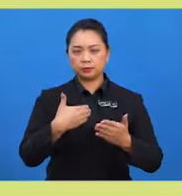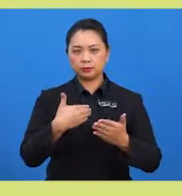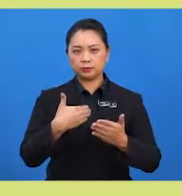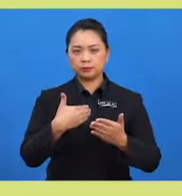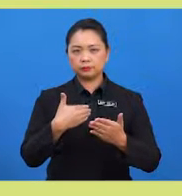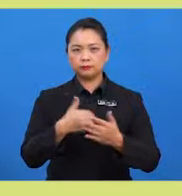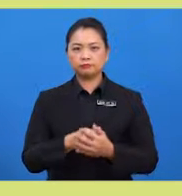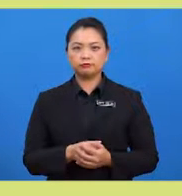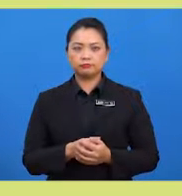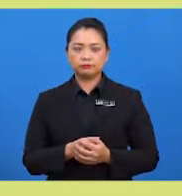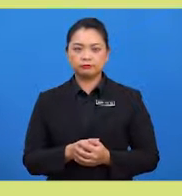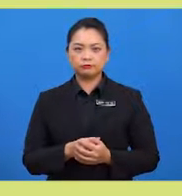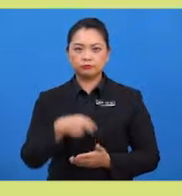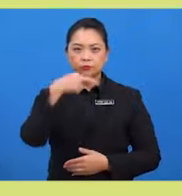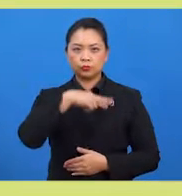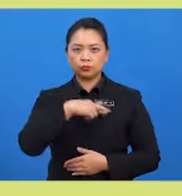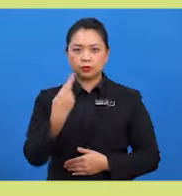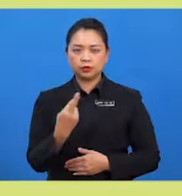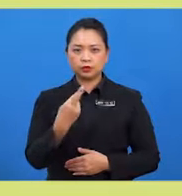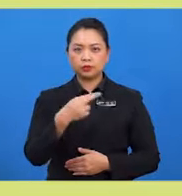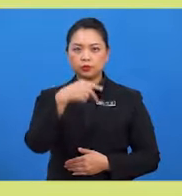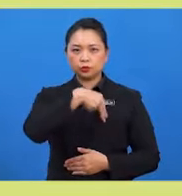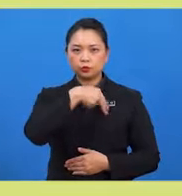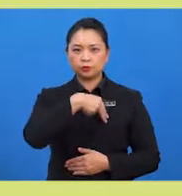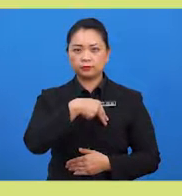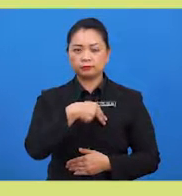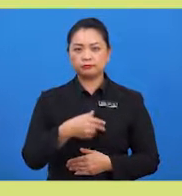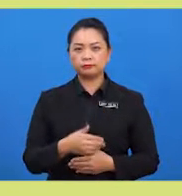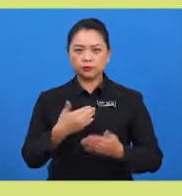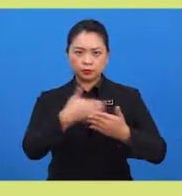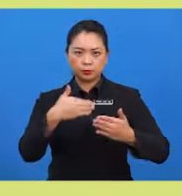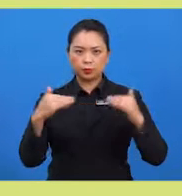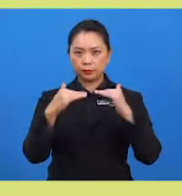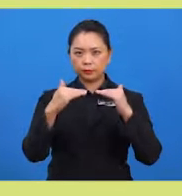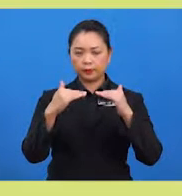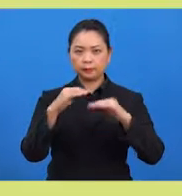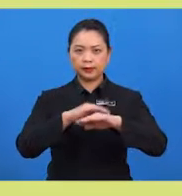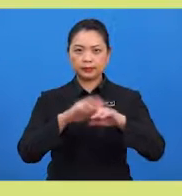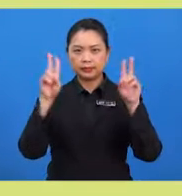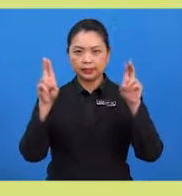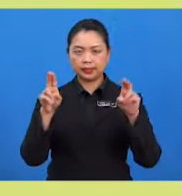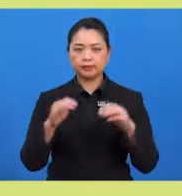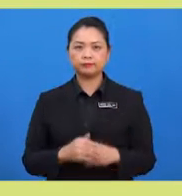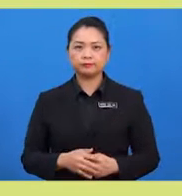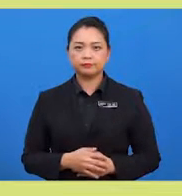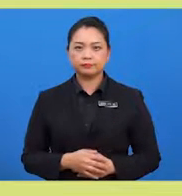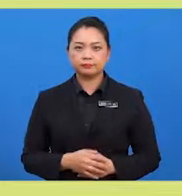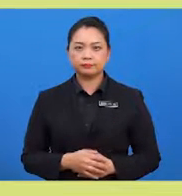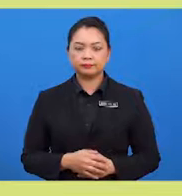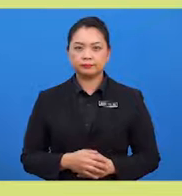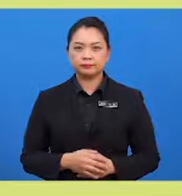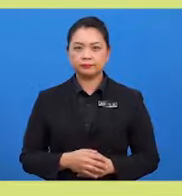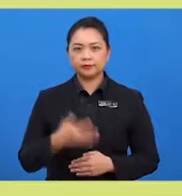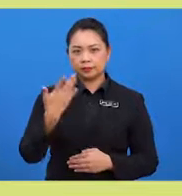rugi dan penyata kedudukan kewangan sebelum pelarasan pada tarikh imbangan.